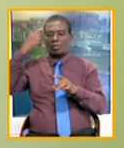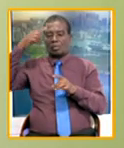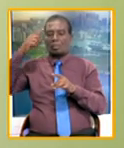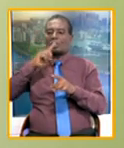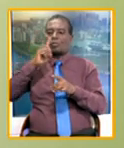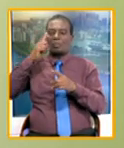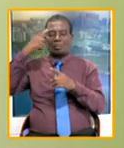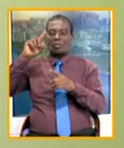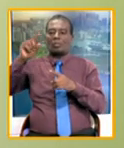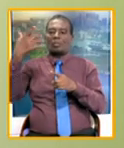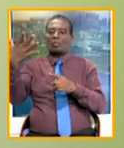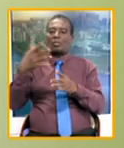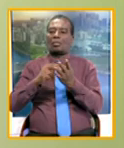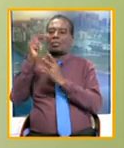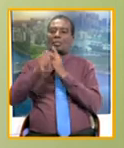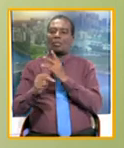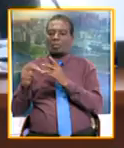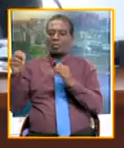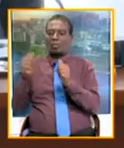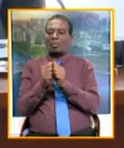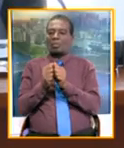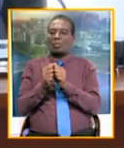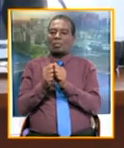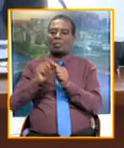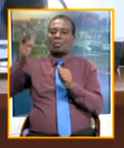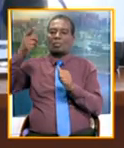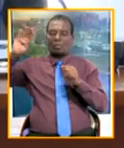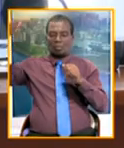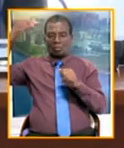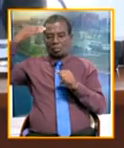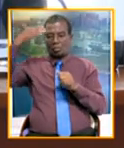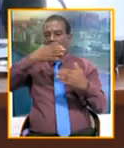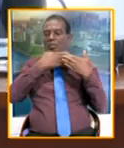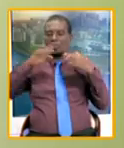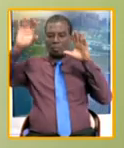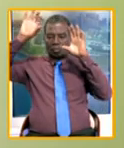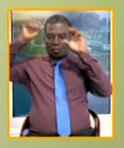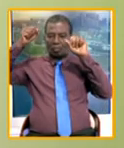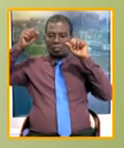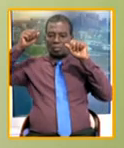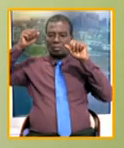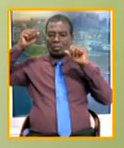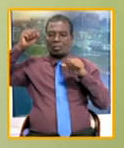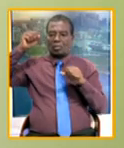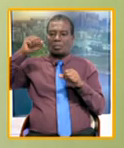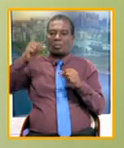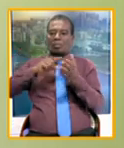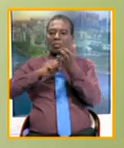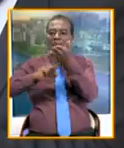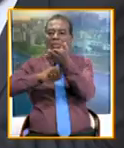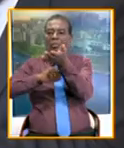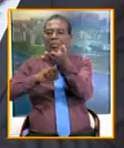novembre sous la présidence effective du Premier ministre, chef du gouvernement, M. Patrick